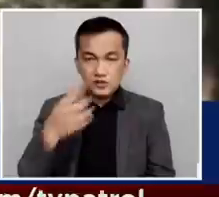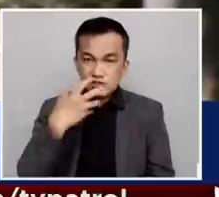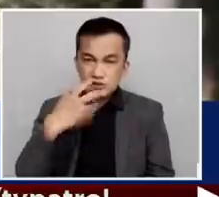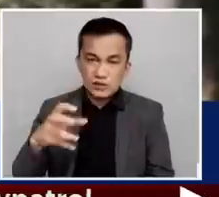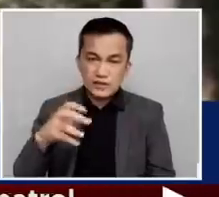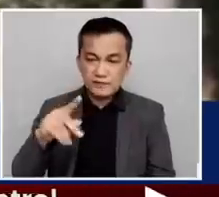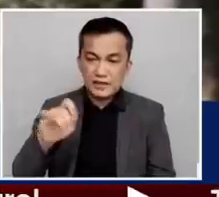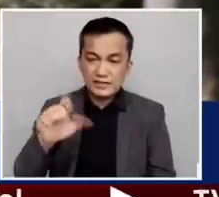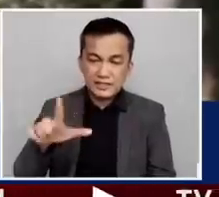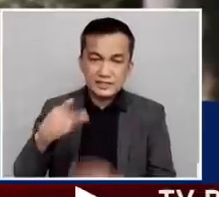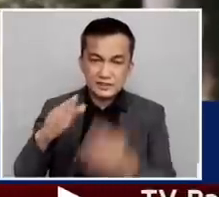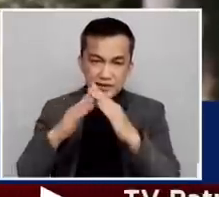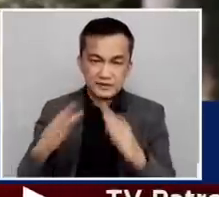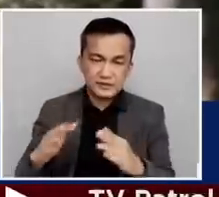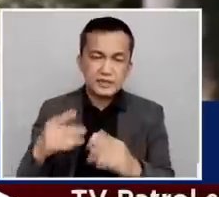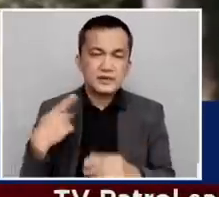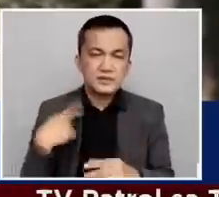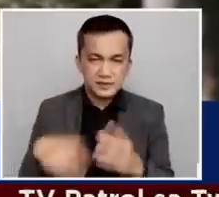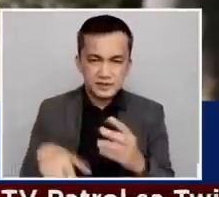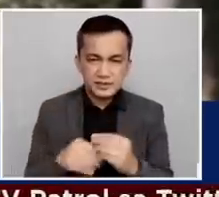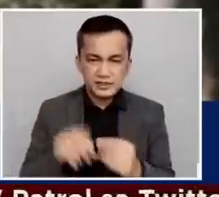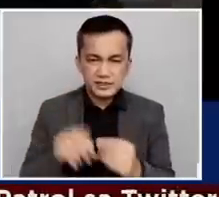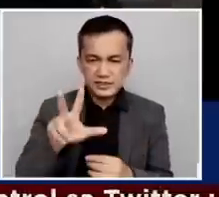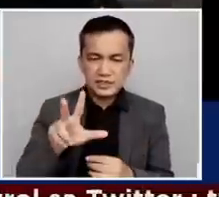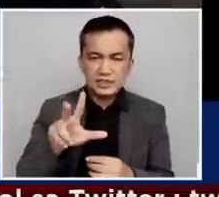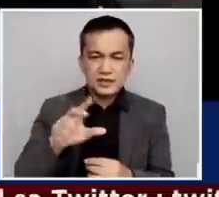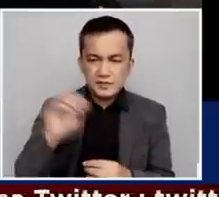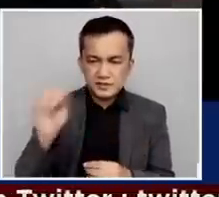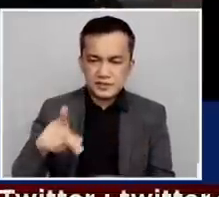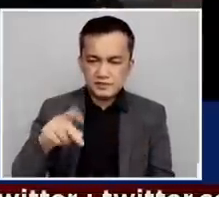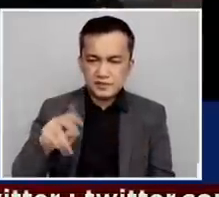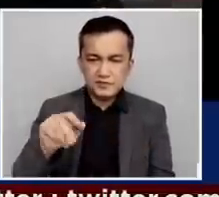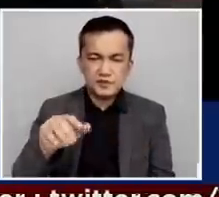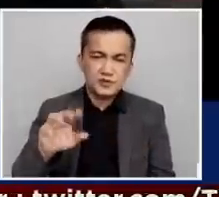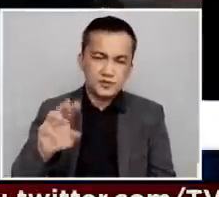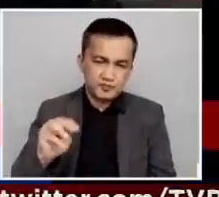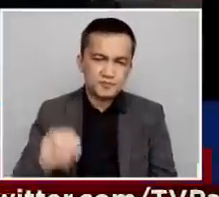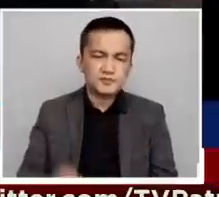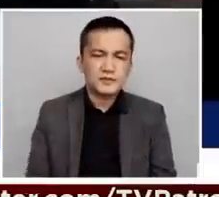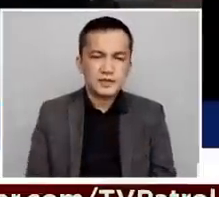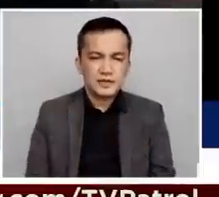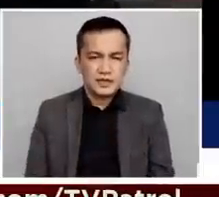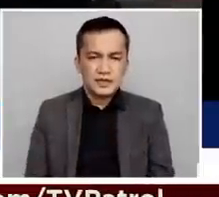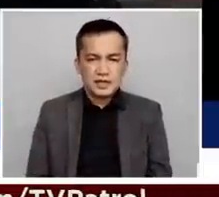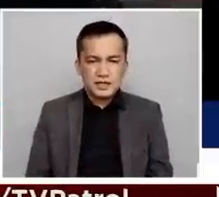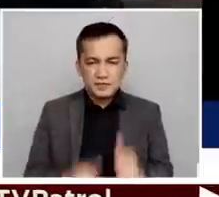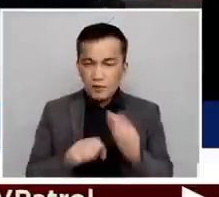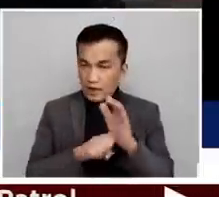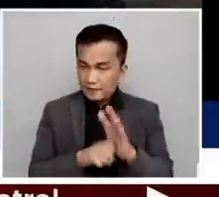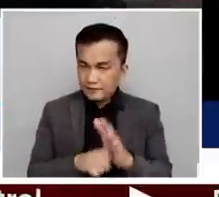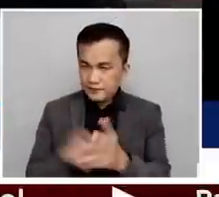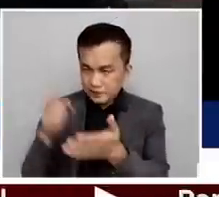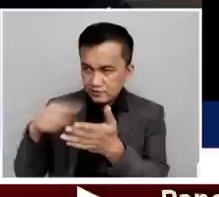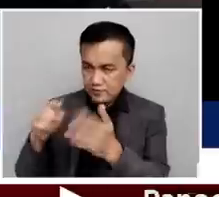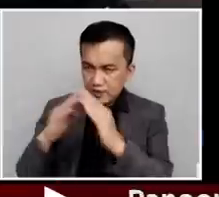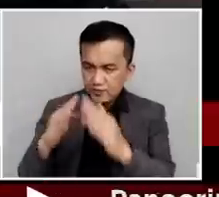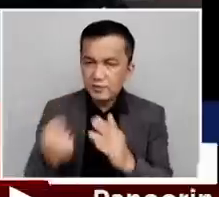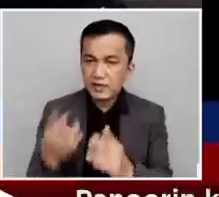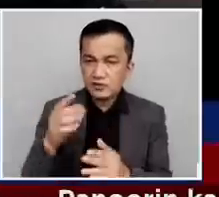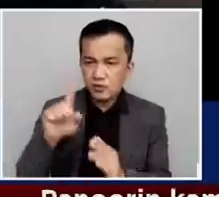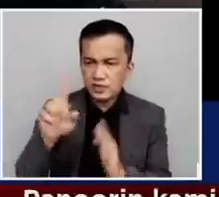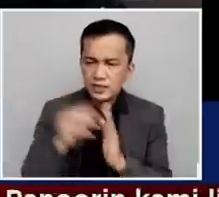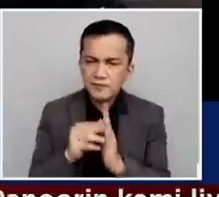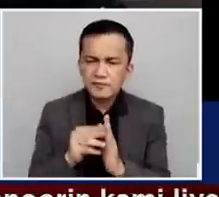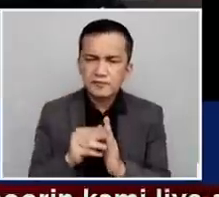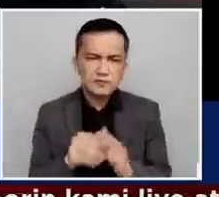bahay, may dagdag na 3% premium. For example, okay, in-appraise yung value ng bahay mo at 1 million, tapos nakita